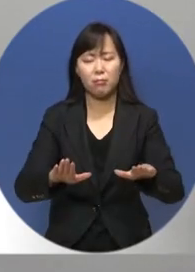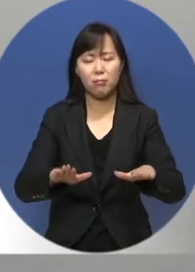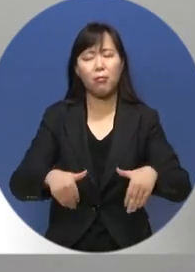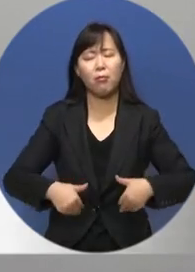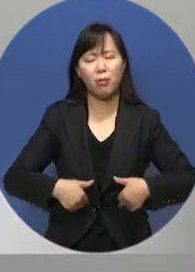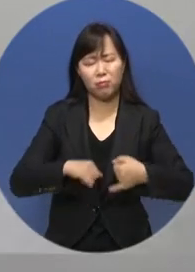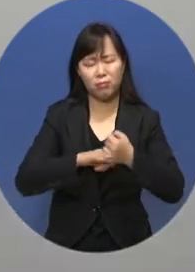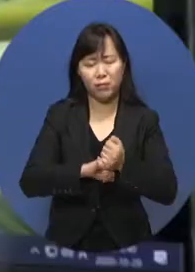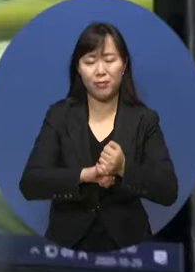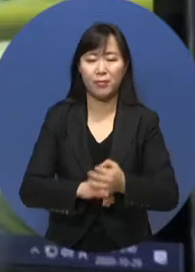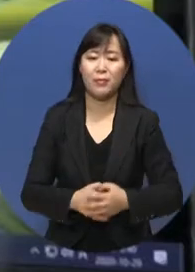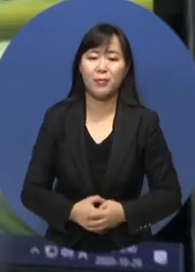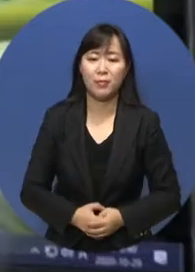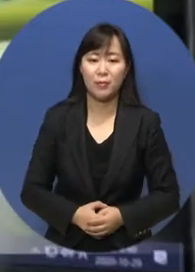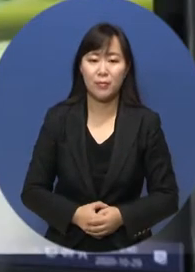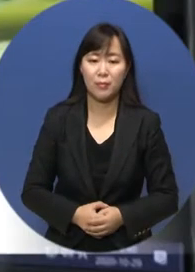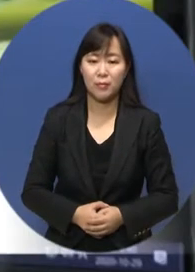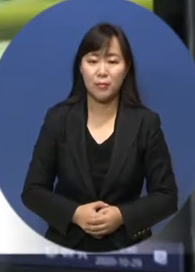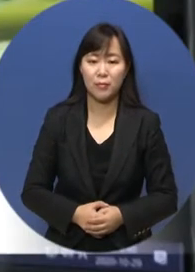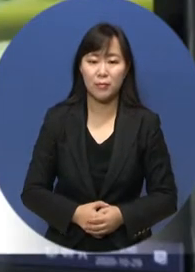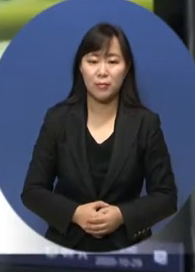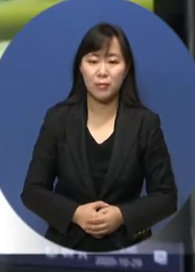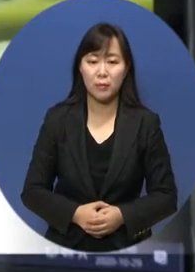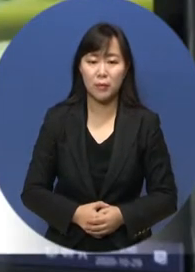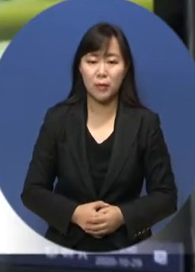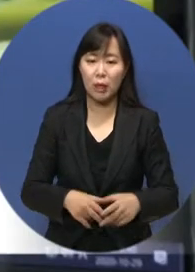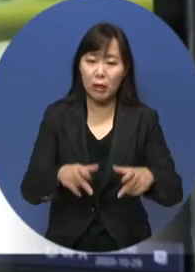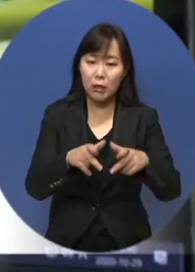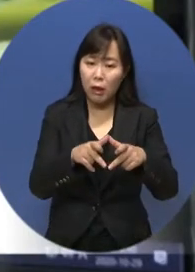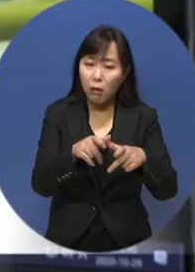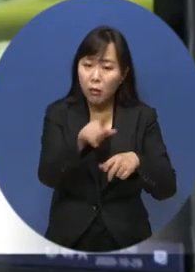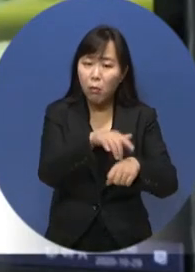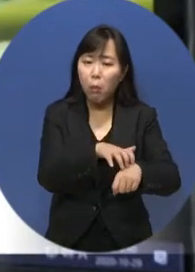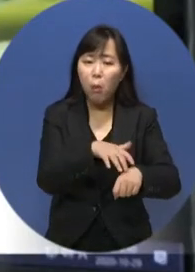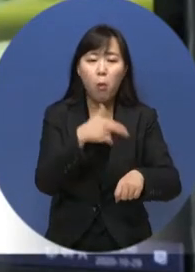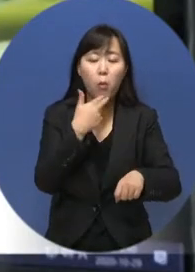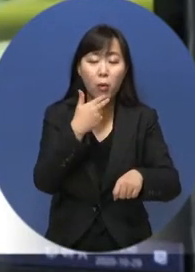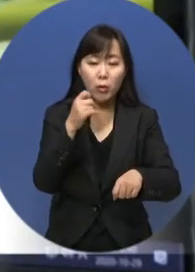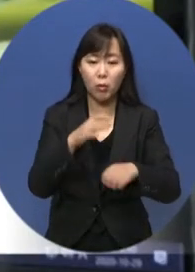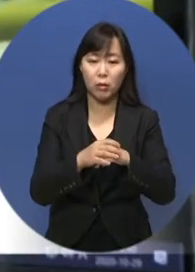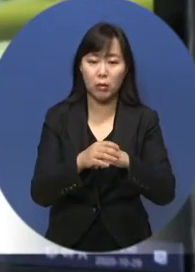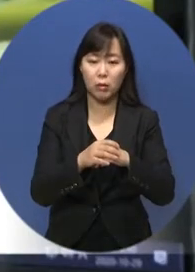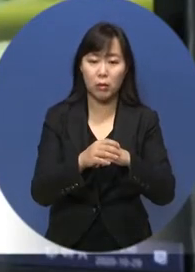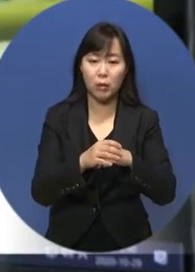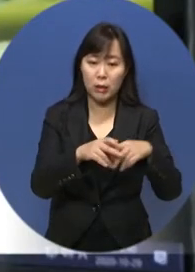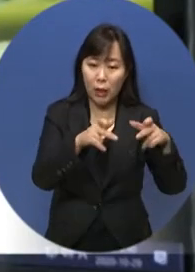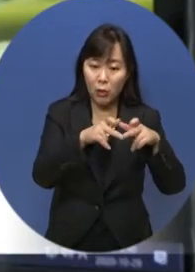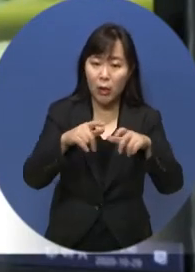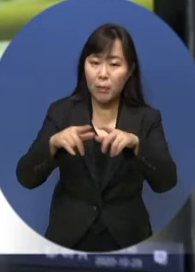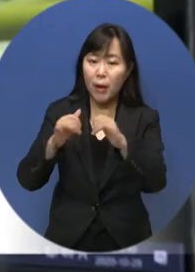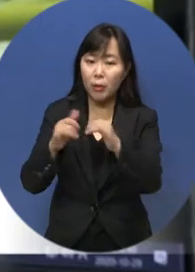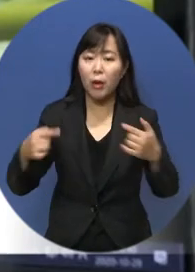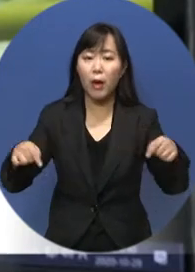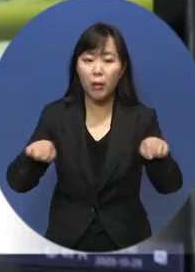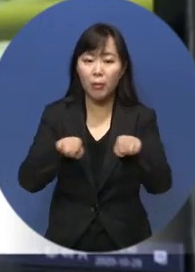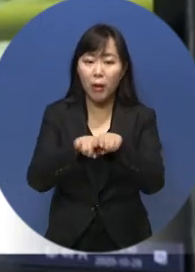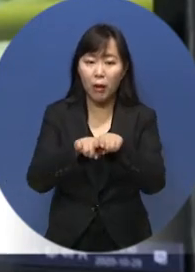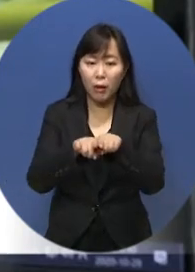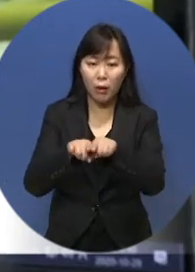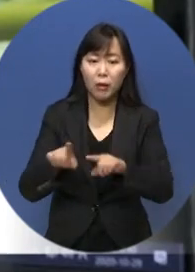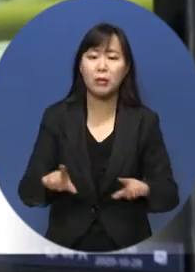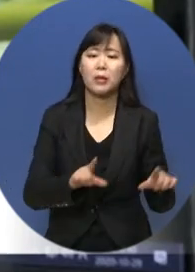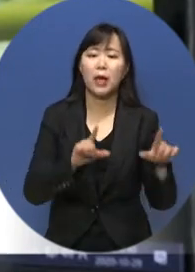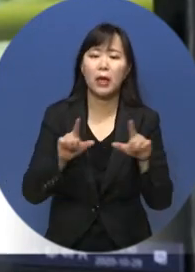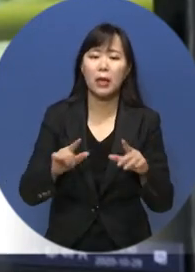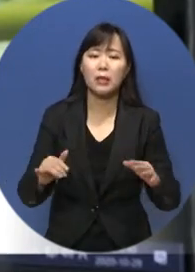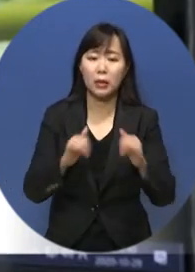절실한 것 같습니다. 장애인들이 불편하지 않고 장애인들이 비장애인들과 함께 더불어 살아가는